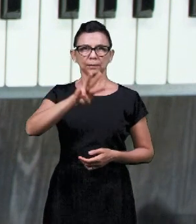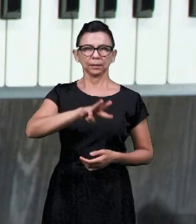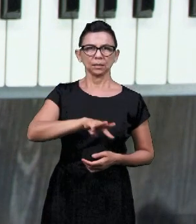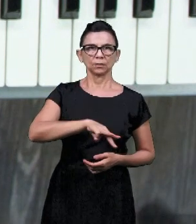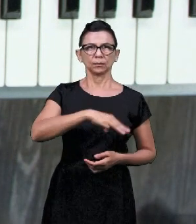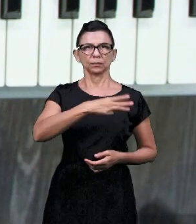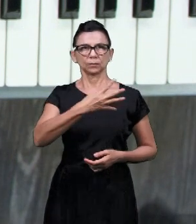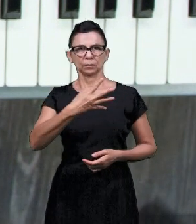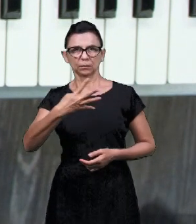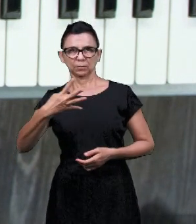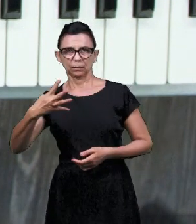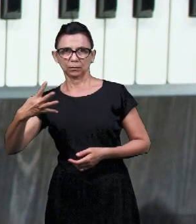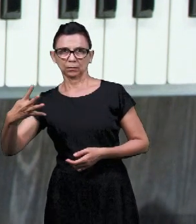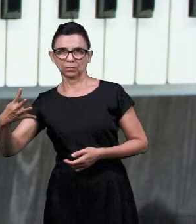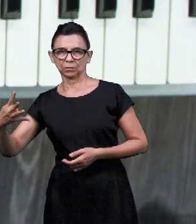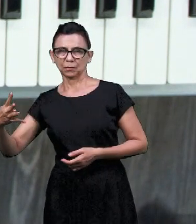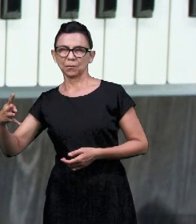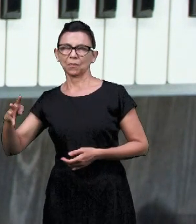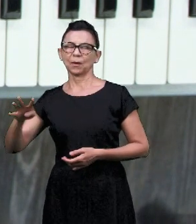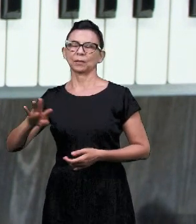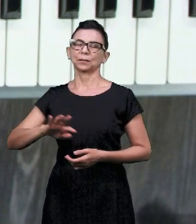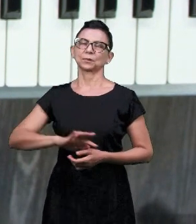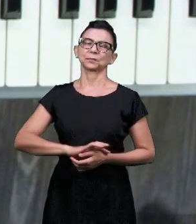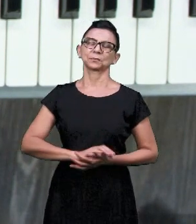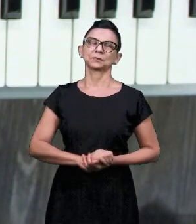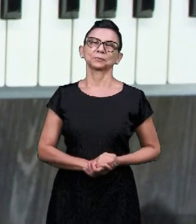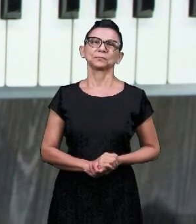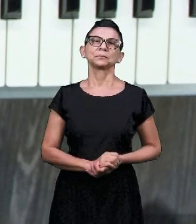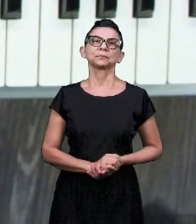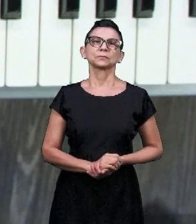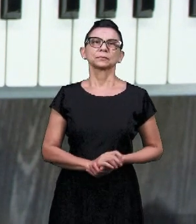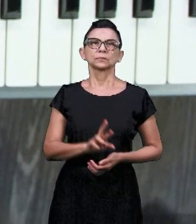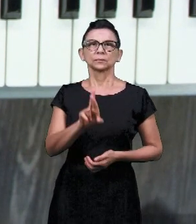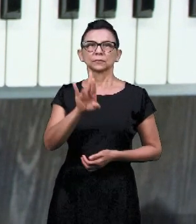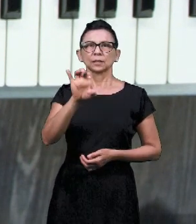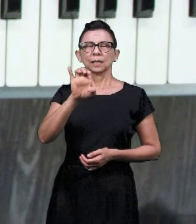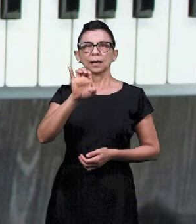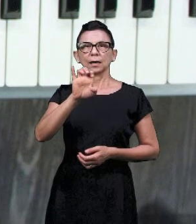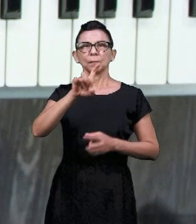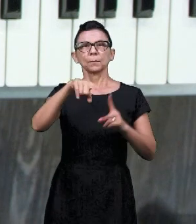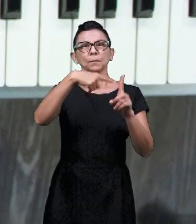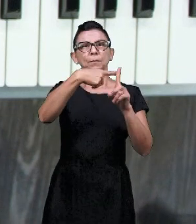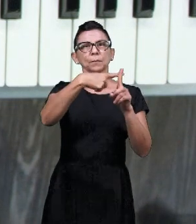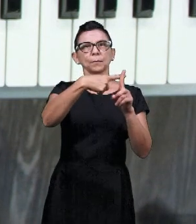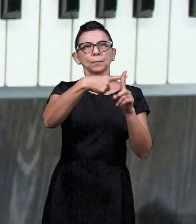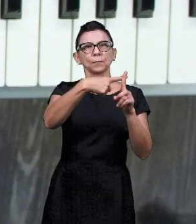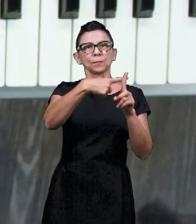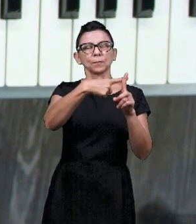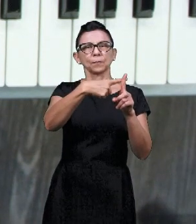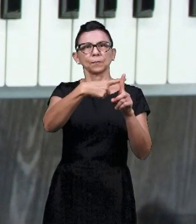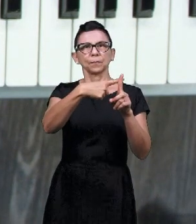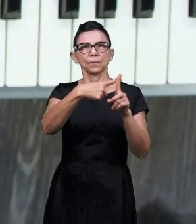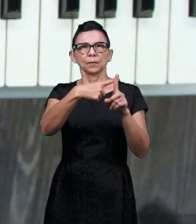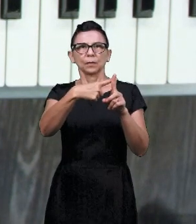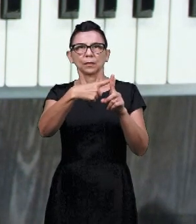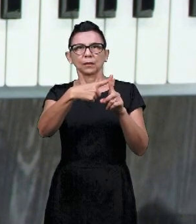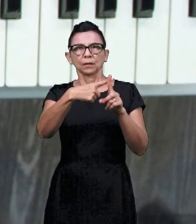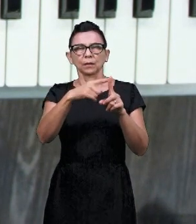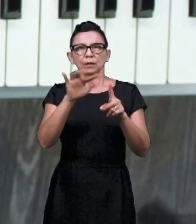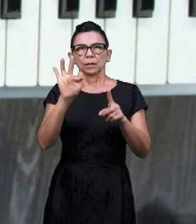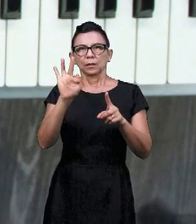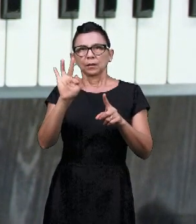1, 2, 3, 4. Ré maior. Ré, Fá sustenido, Lá.